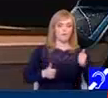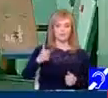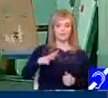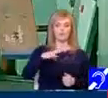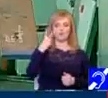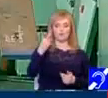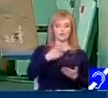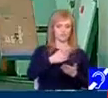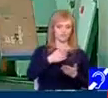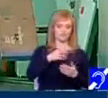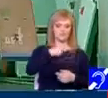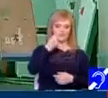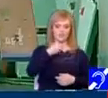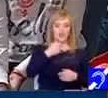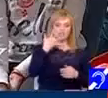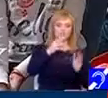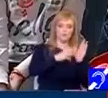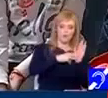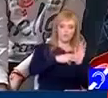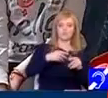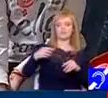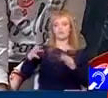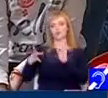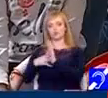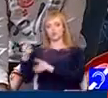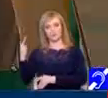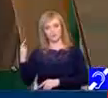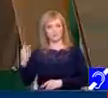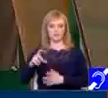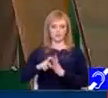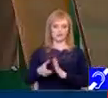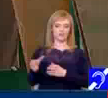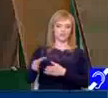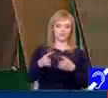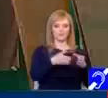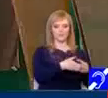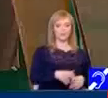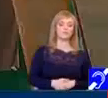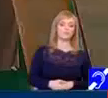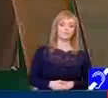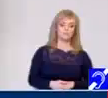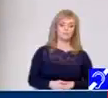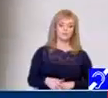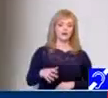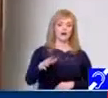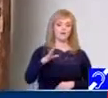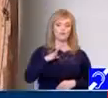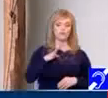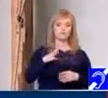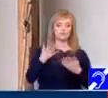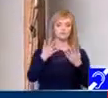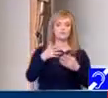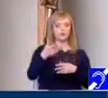două categorii de vârstă, clasele 5-8 și clasele 9-12. Echipele au fost apreciate după numărul de puncte acumulate, dar și în funcție de timpul în care au